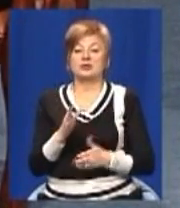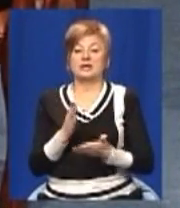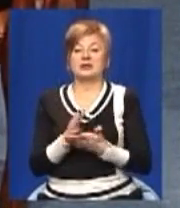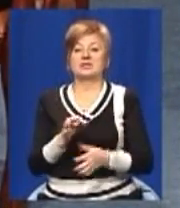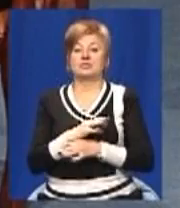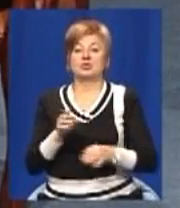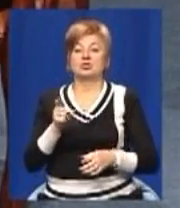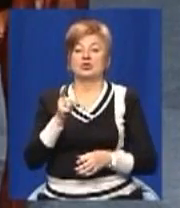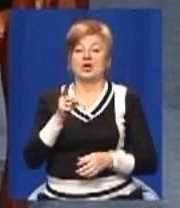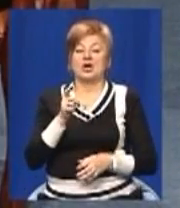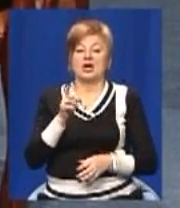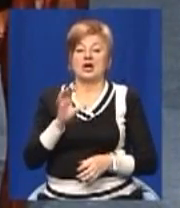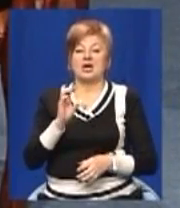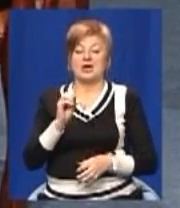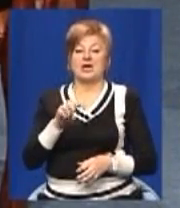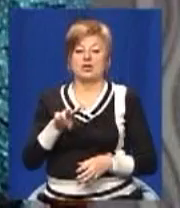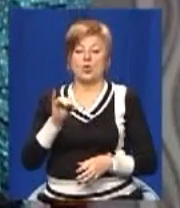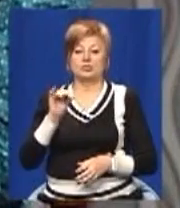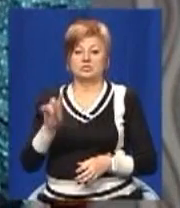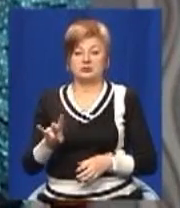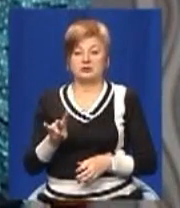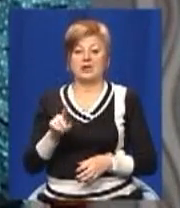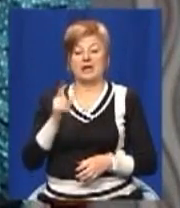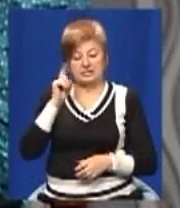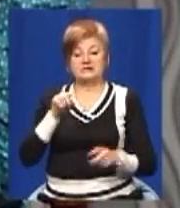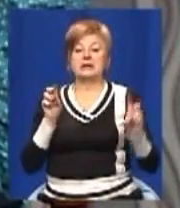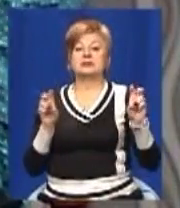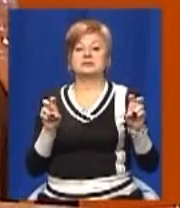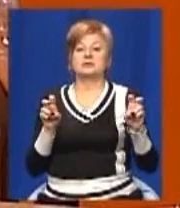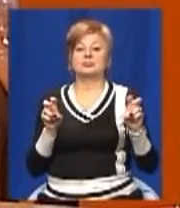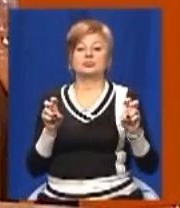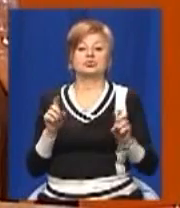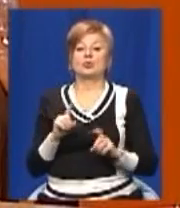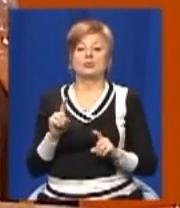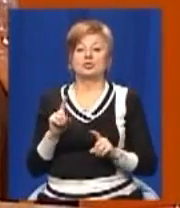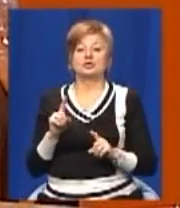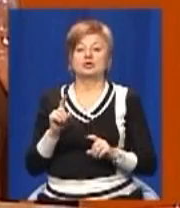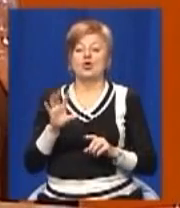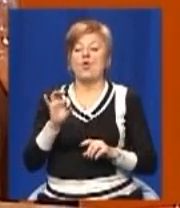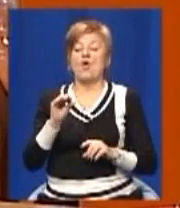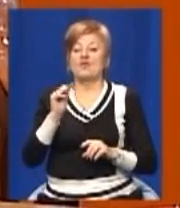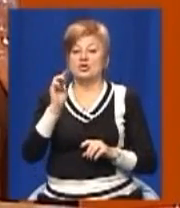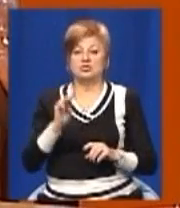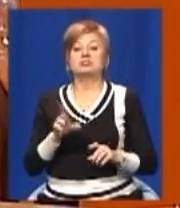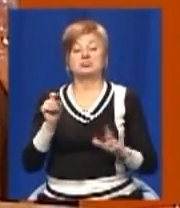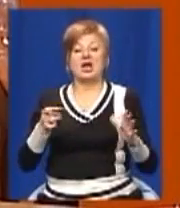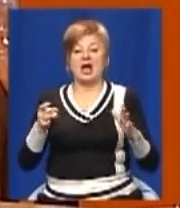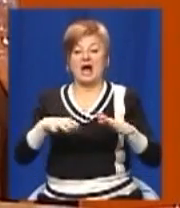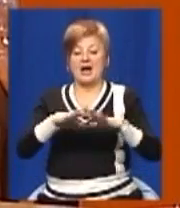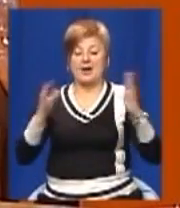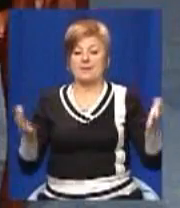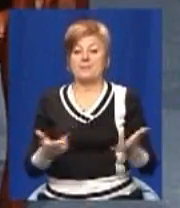свято, як Хеллоуін? Так. І чи відомо тобі, який його символ? Так. Який овоч? Так, гарбуз. Овоч,